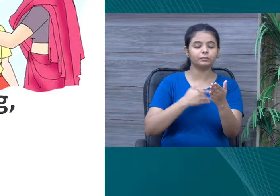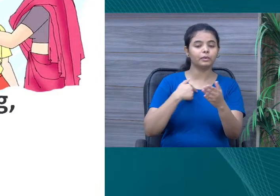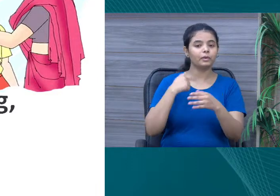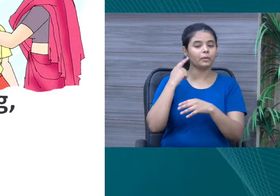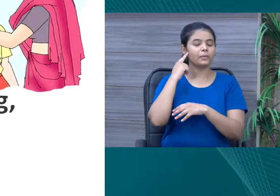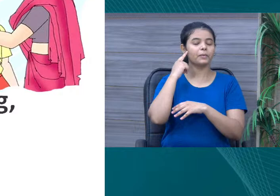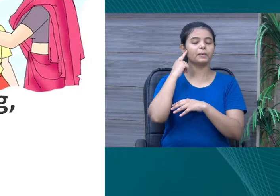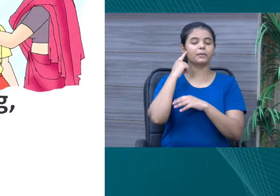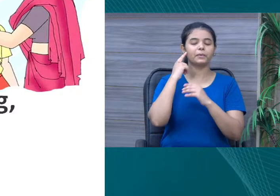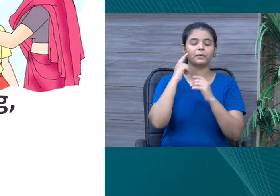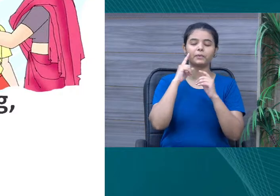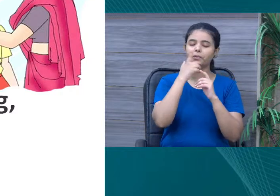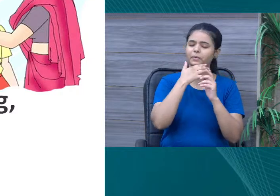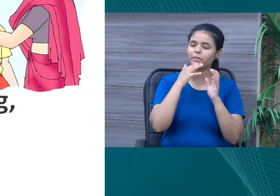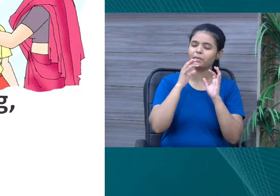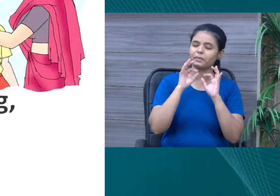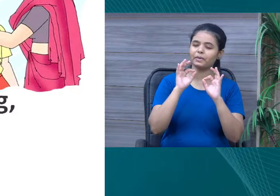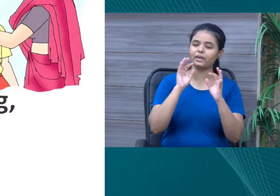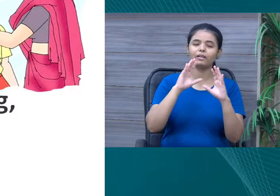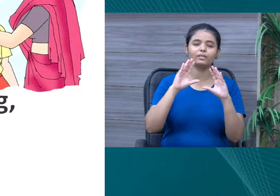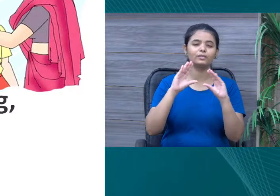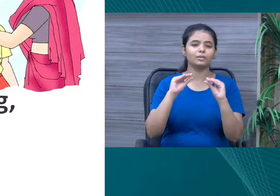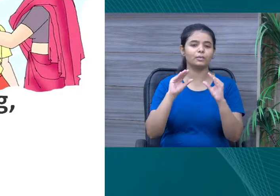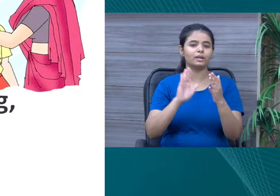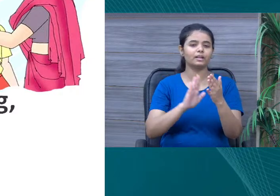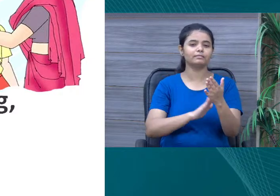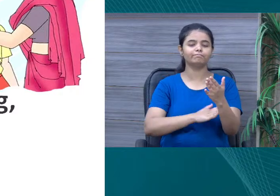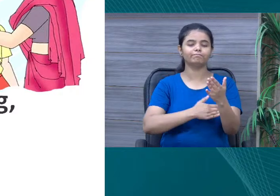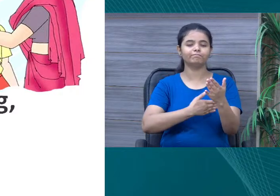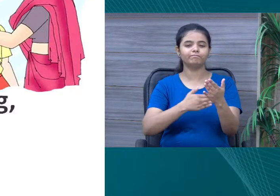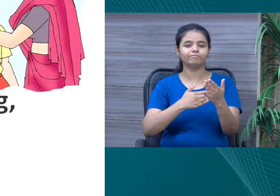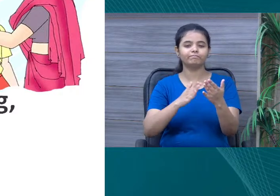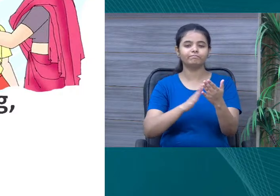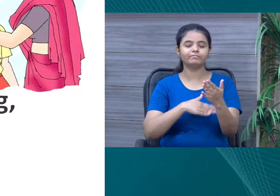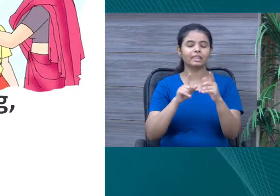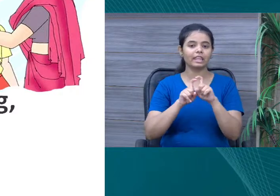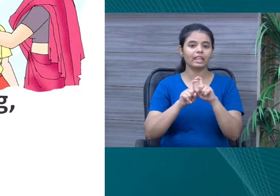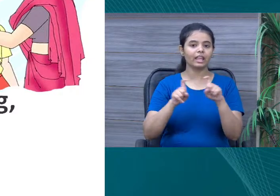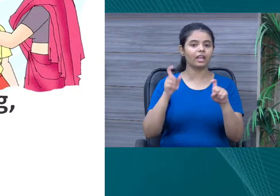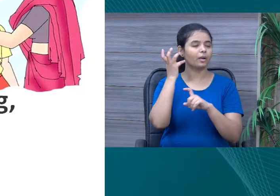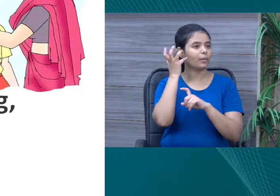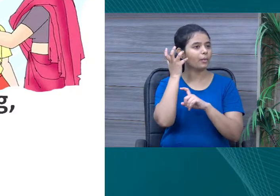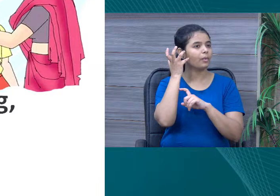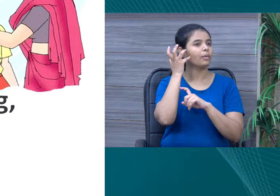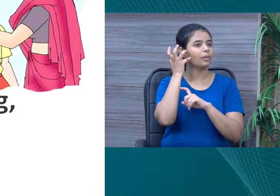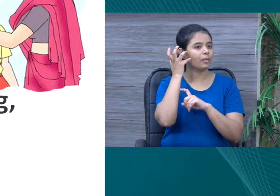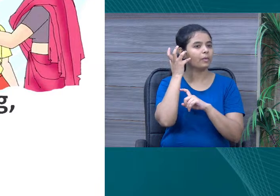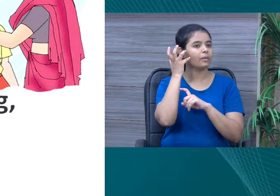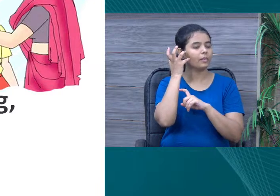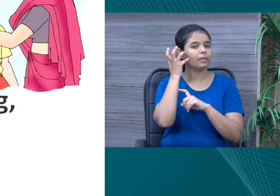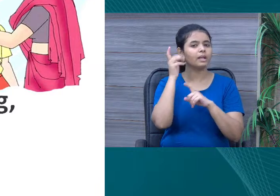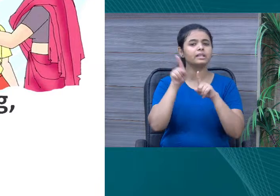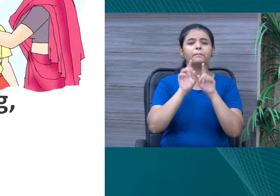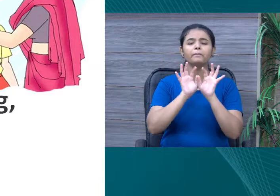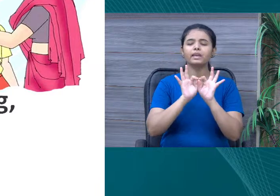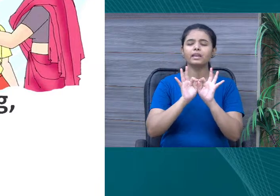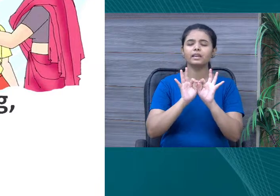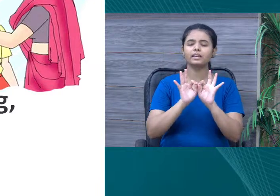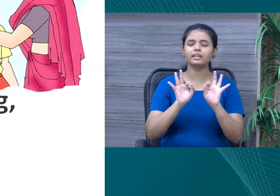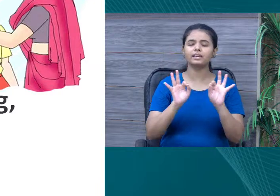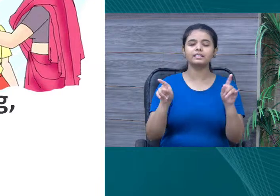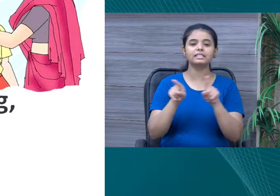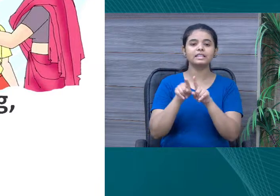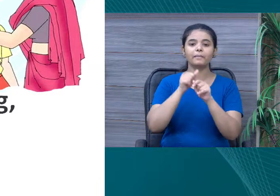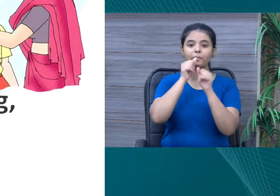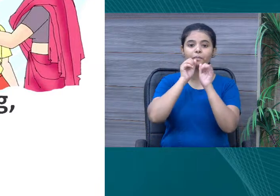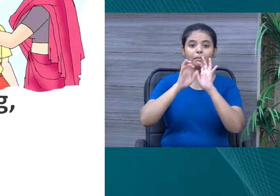song सुनाई दिया जो बहुत soft, sweet और clear था. बहुत शांत सा एक सी की अगर हम आवाज